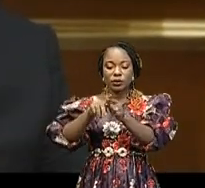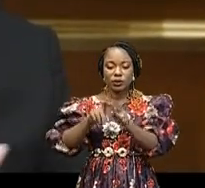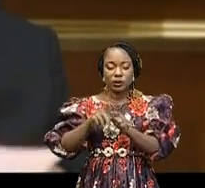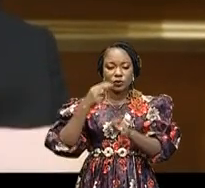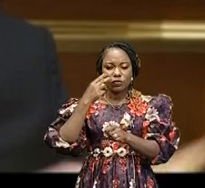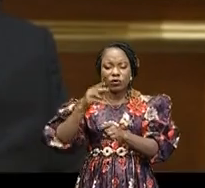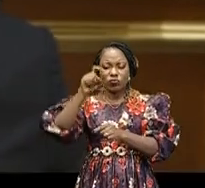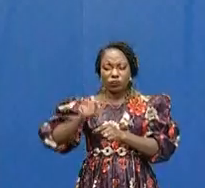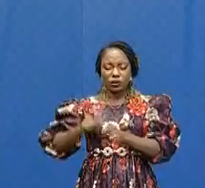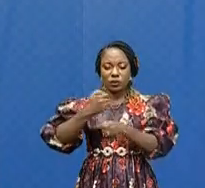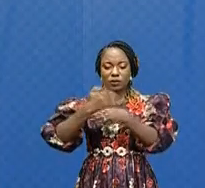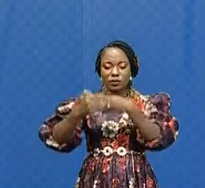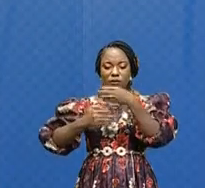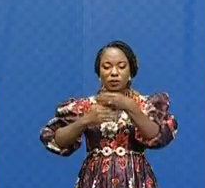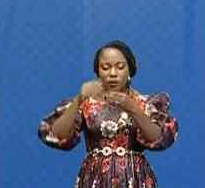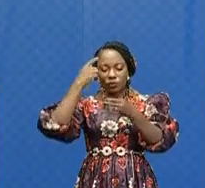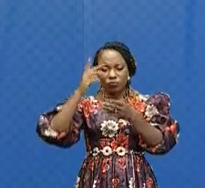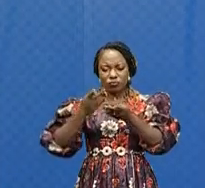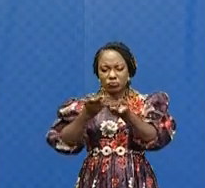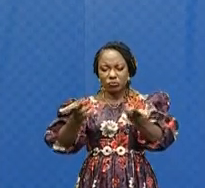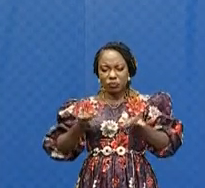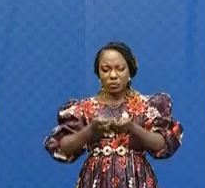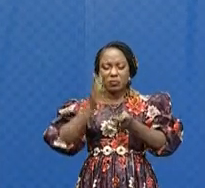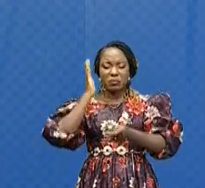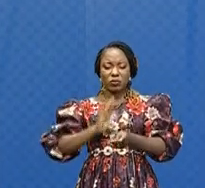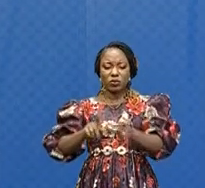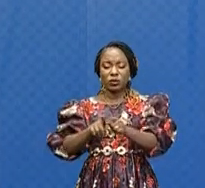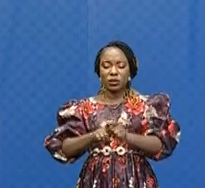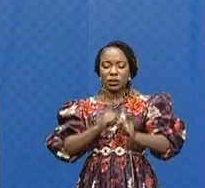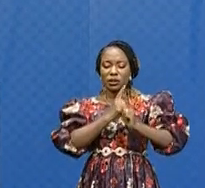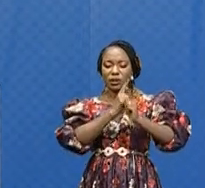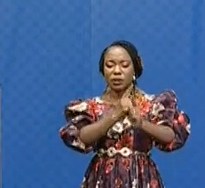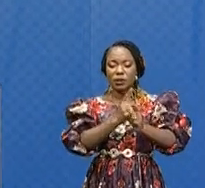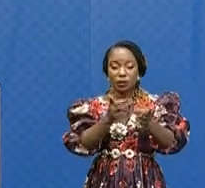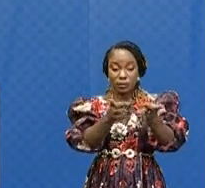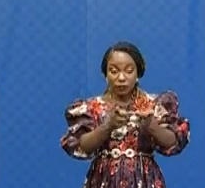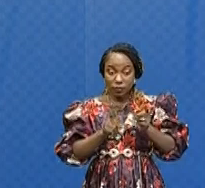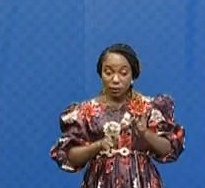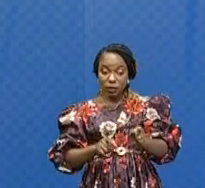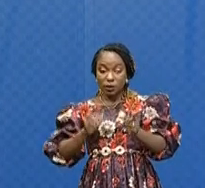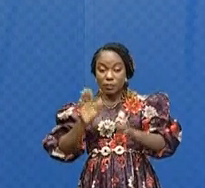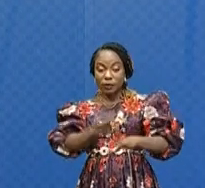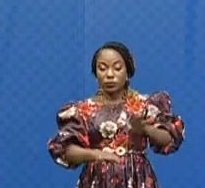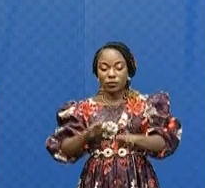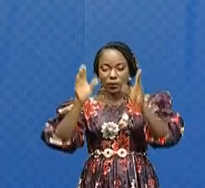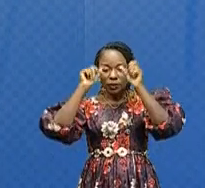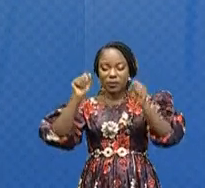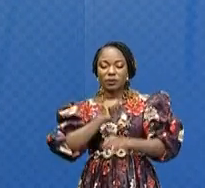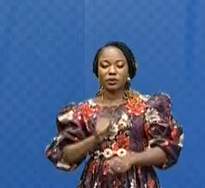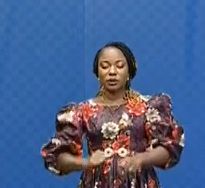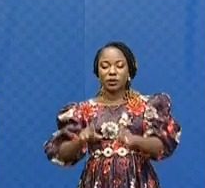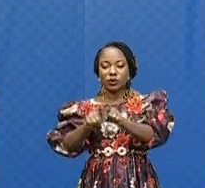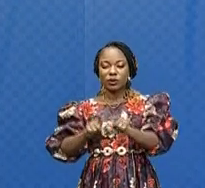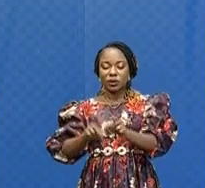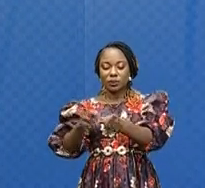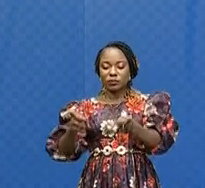les travaux nécessaires de génie civil pour la viabilisation et la sécurisation de ce site, qui constitue la dernière